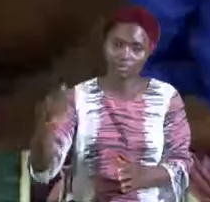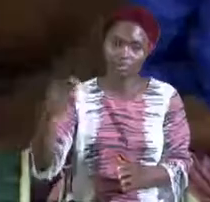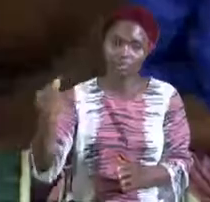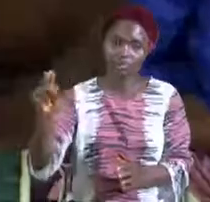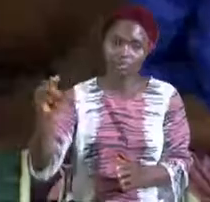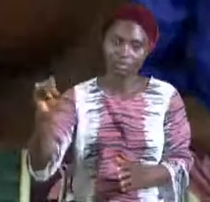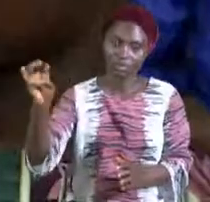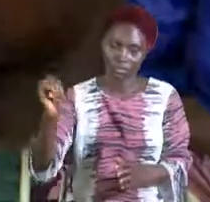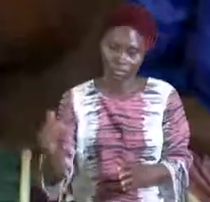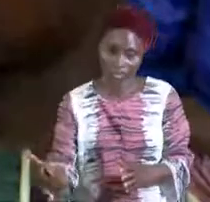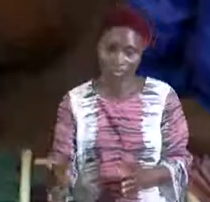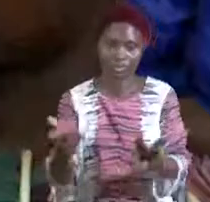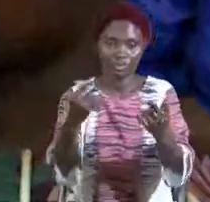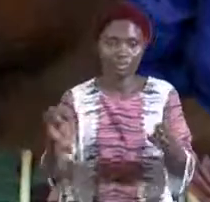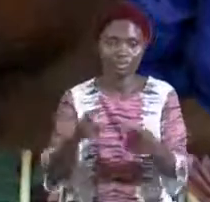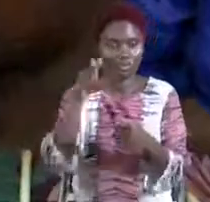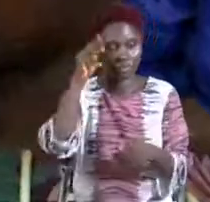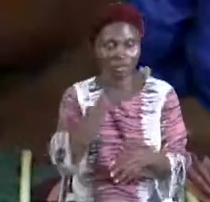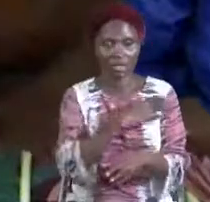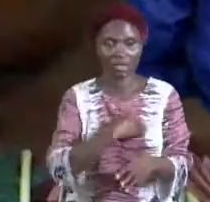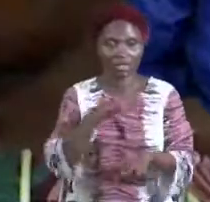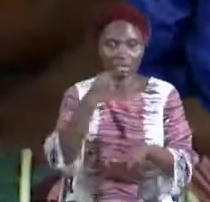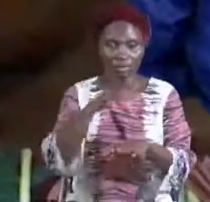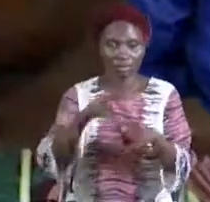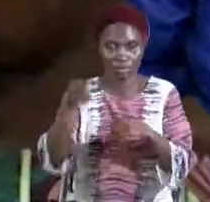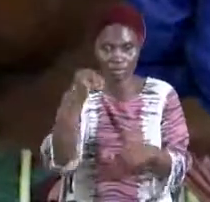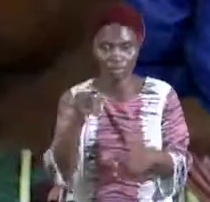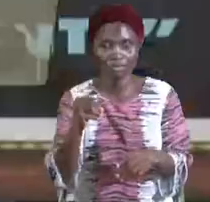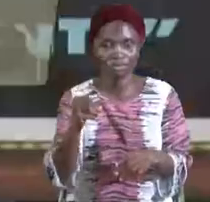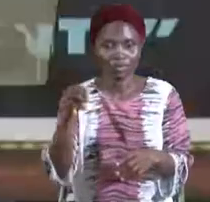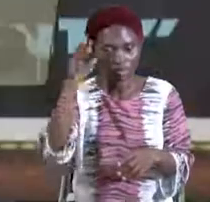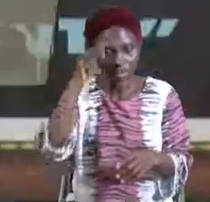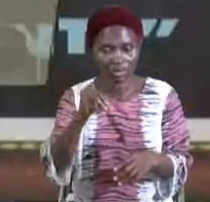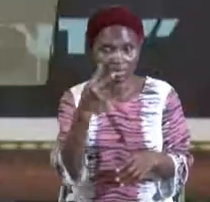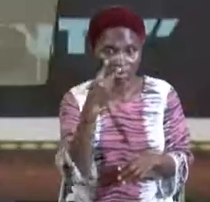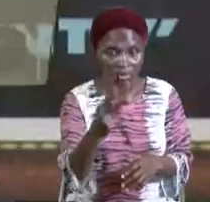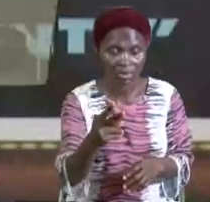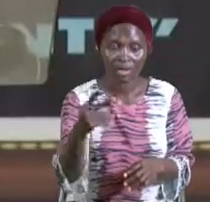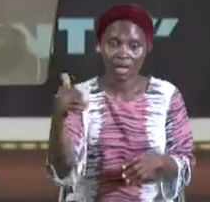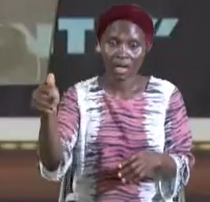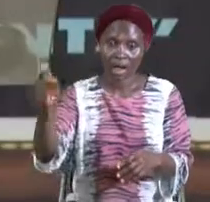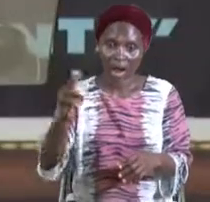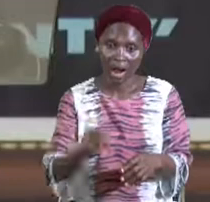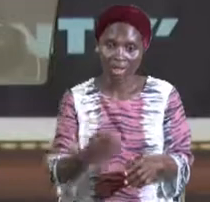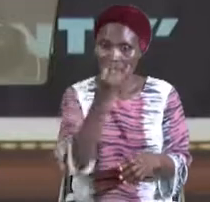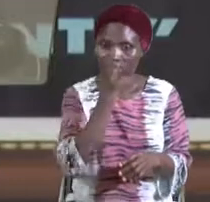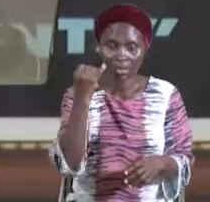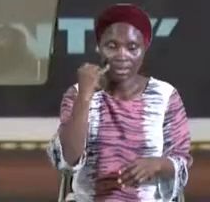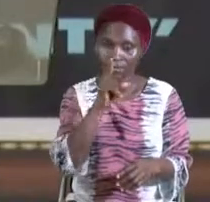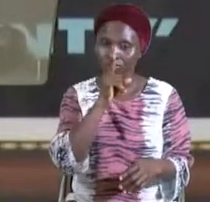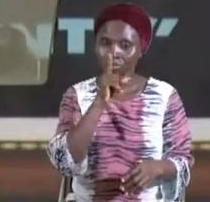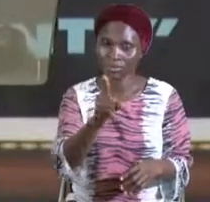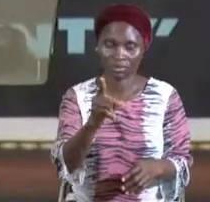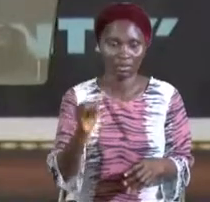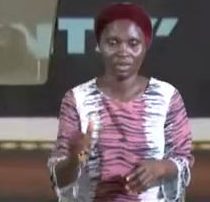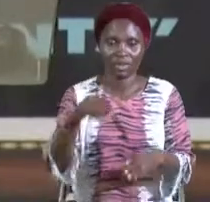Voici vraiment un Israélite dans lequel il n'y a point de fraude. D'où